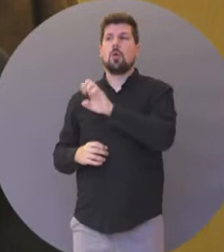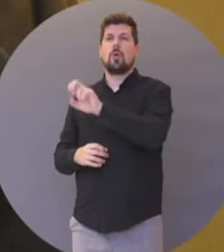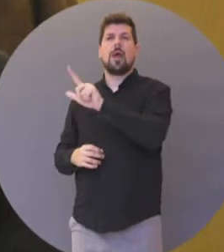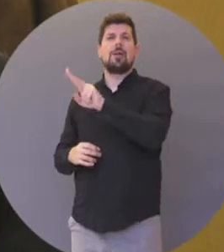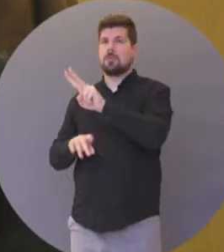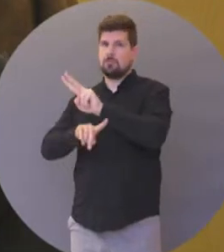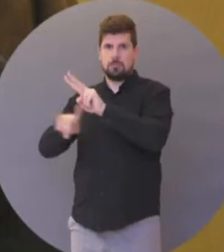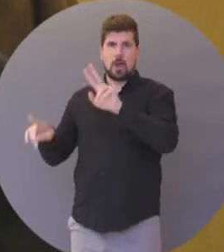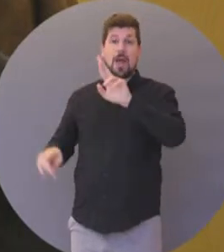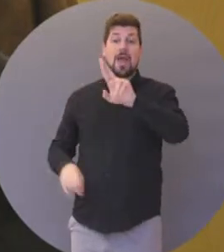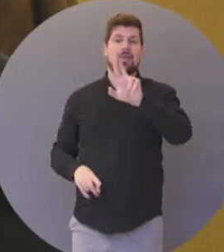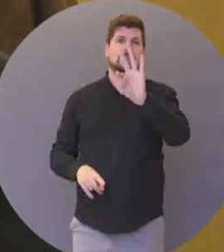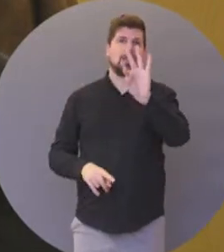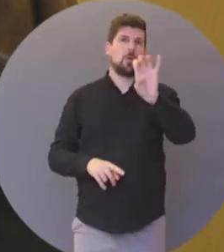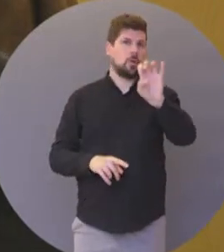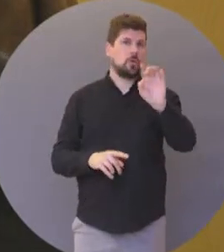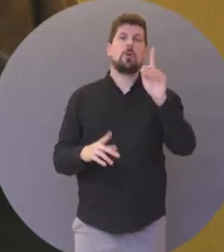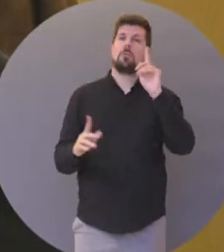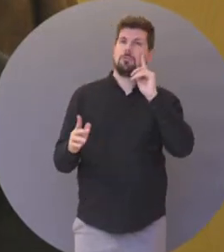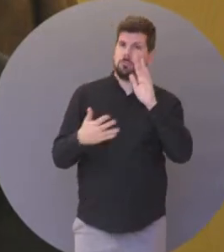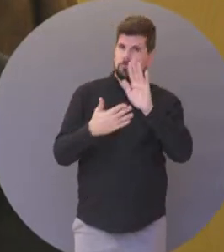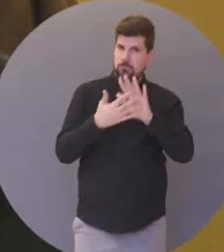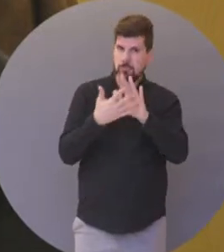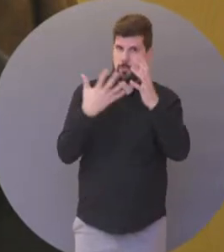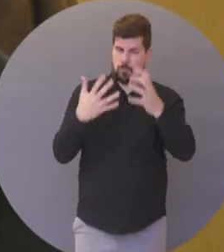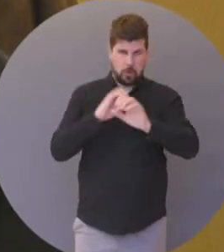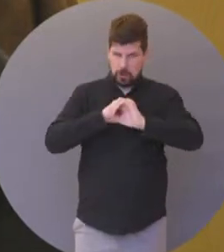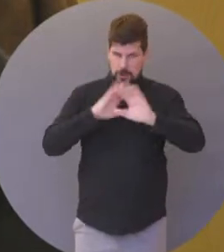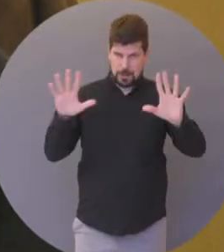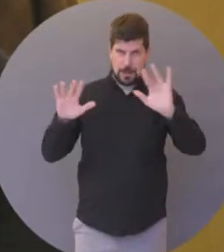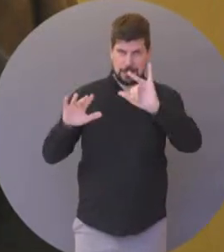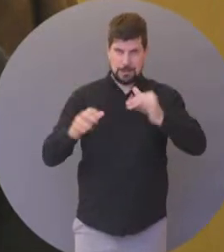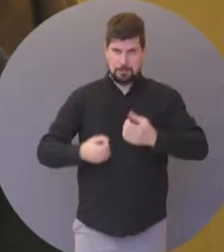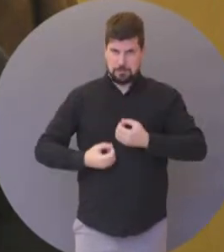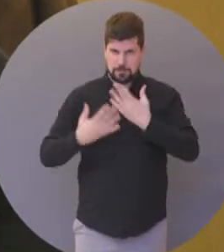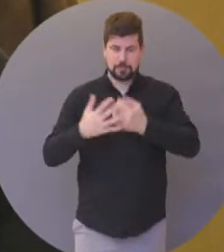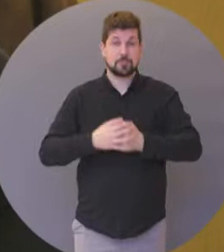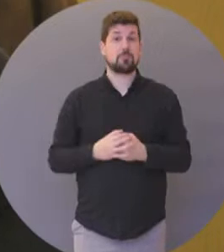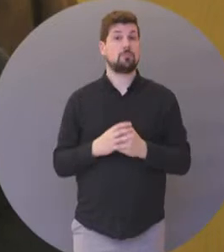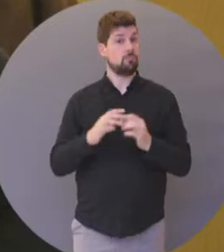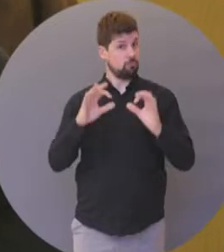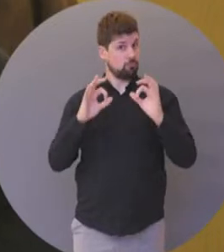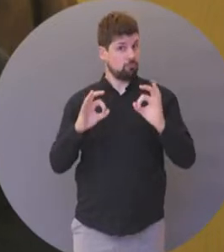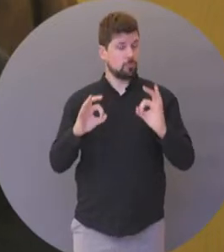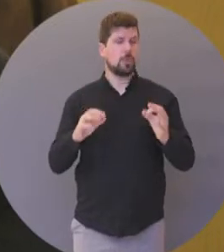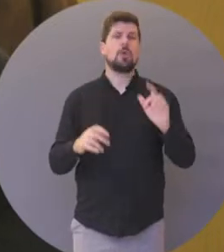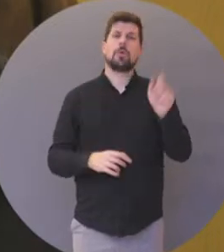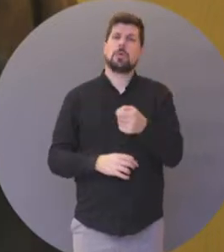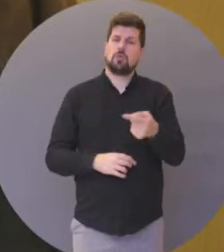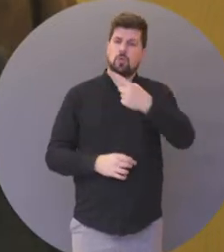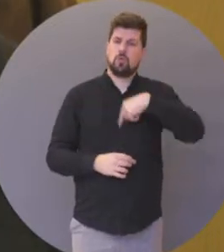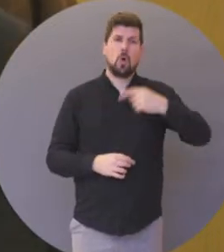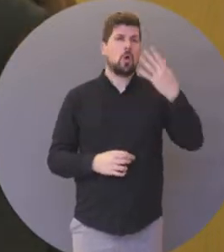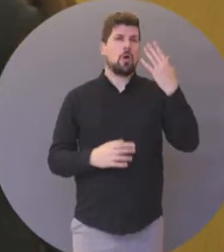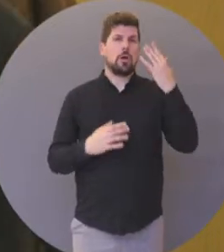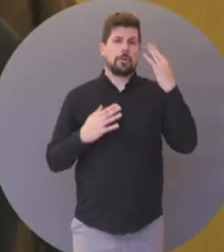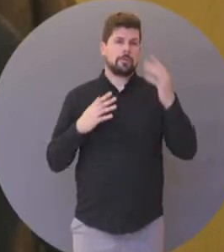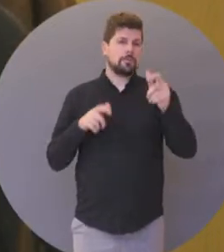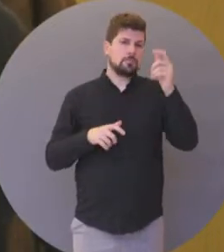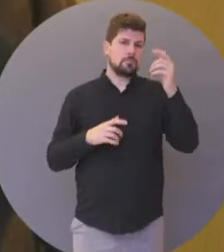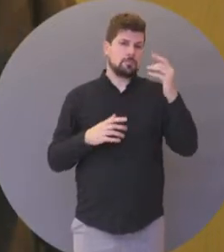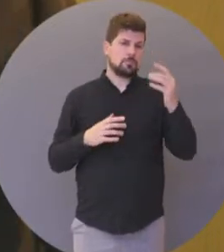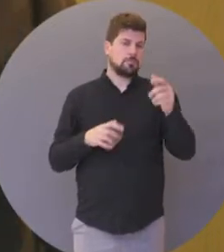évite la confusion et c'est toujours important de le faire à ce propos si on peut comprendre l'inquiétude des pêcheurs qui continuent